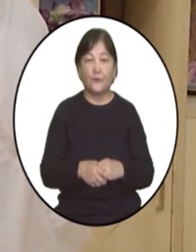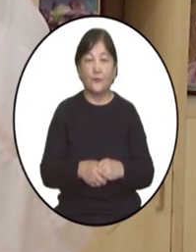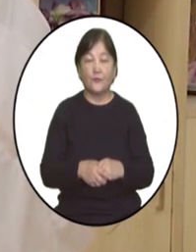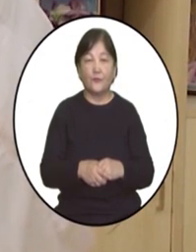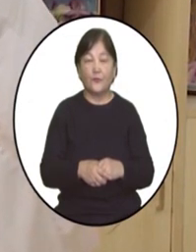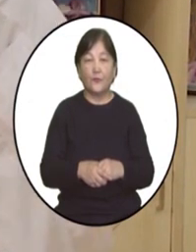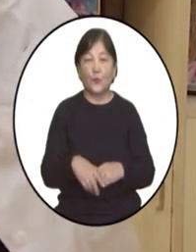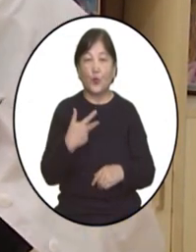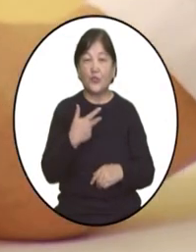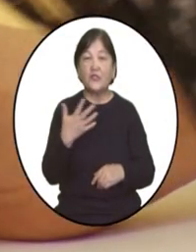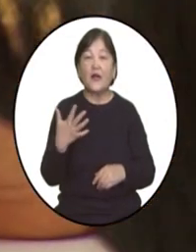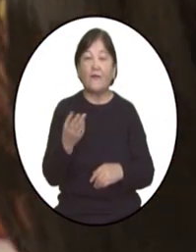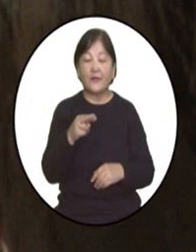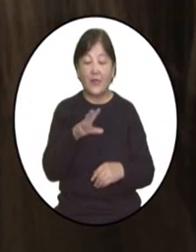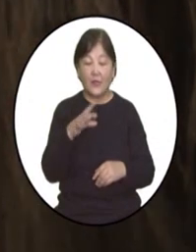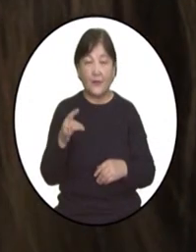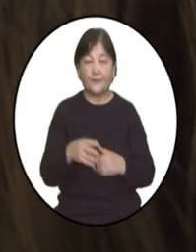За 35 дээр